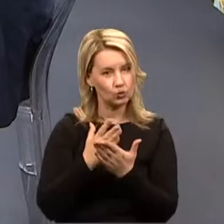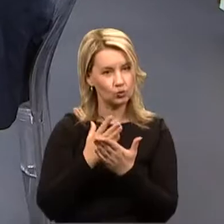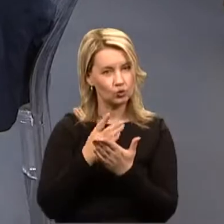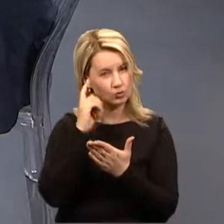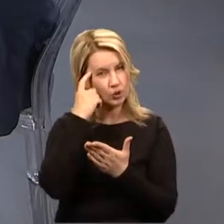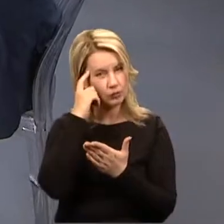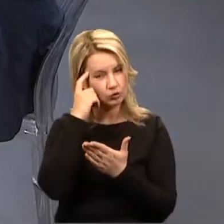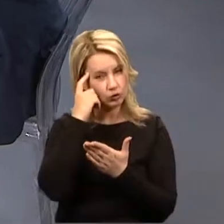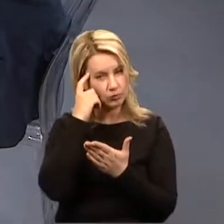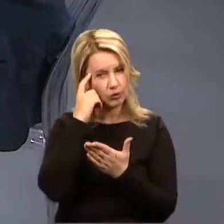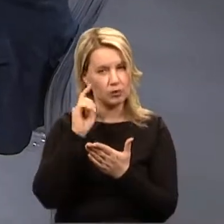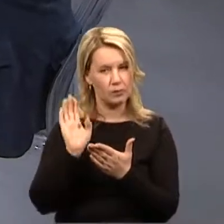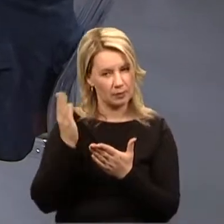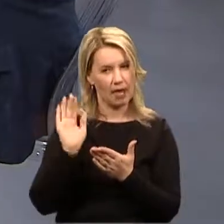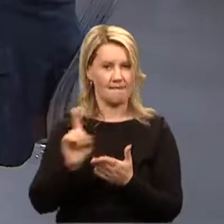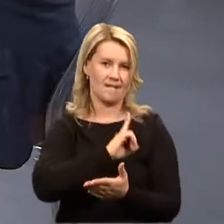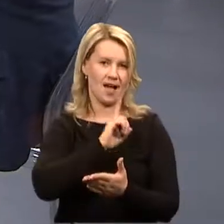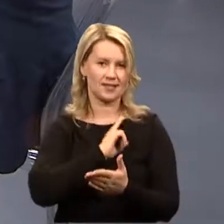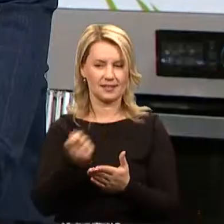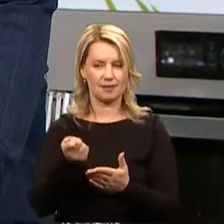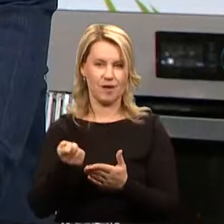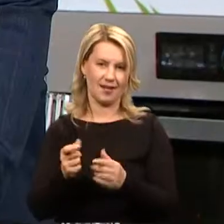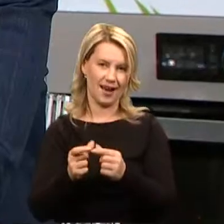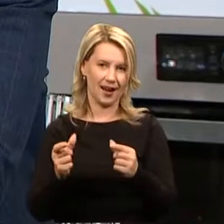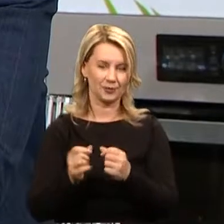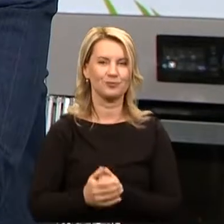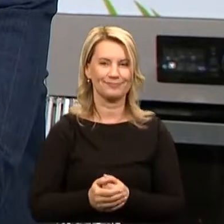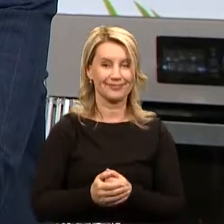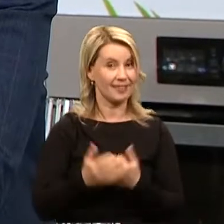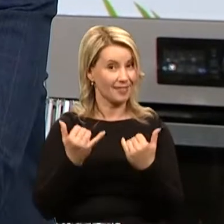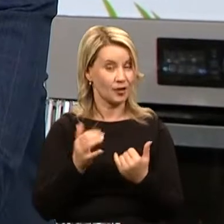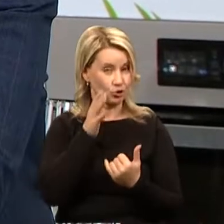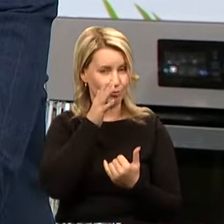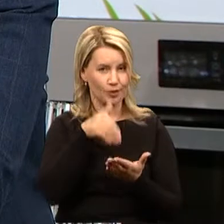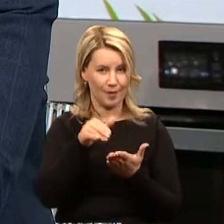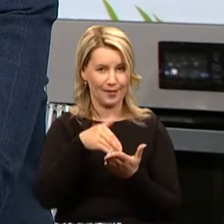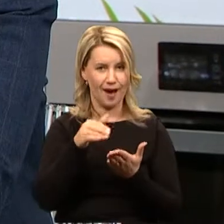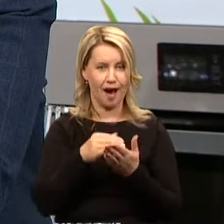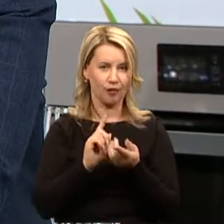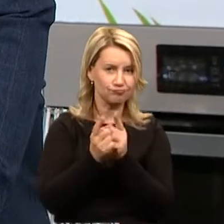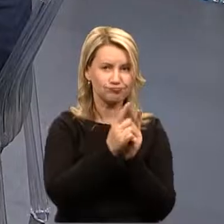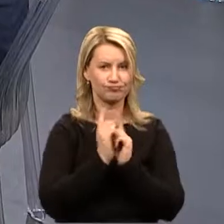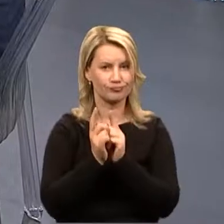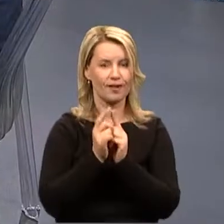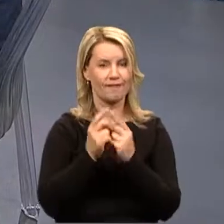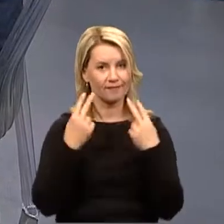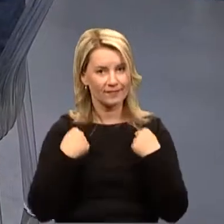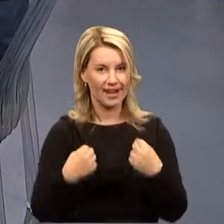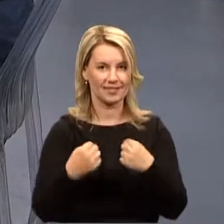platební kartu. Tak děkuji za rozhovor. Budete dál naším hostem. Budeme si povídat ještě o finančním startovném pro děti.